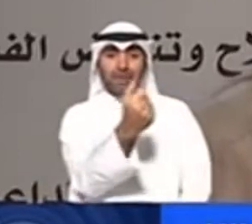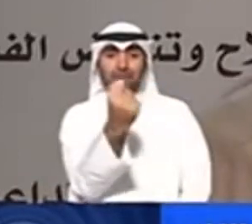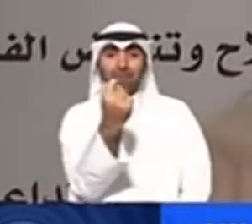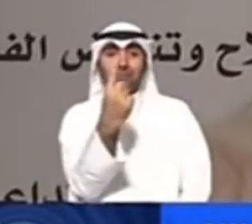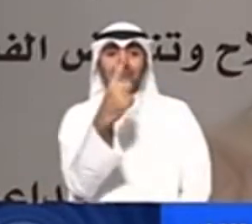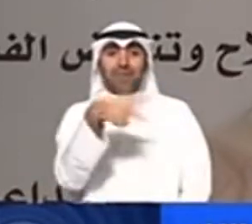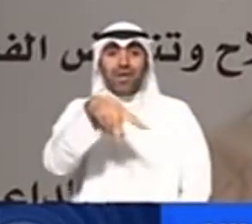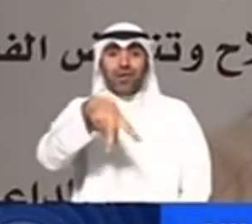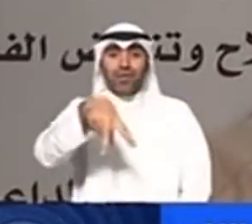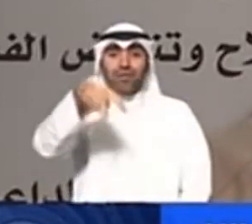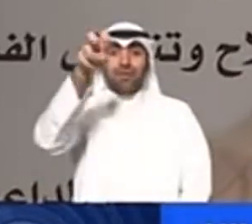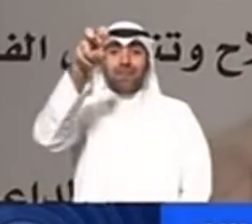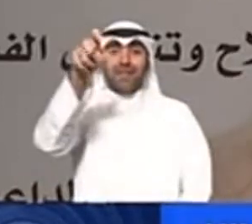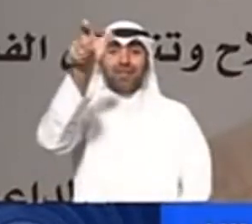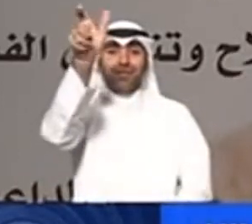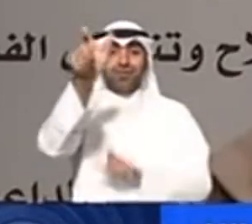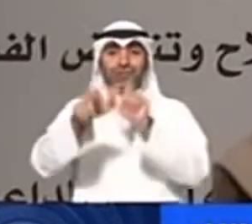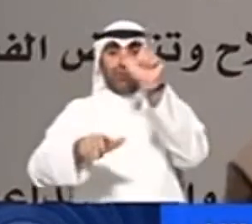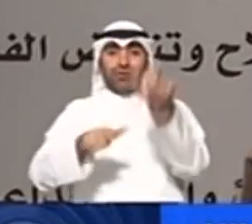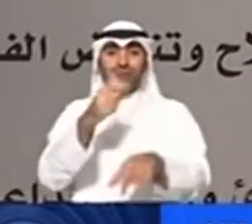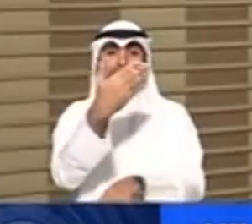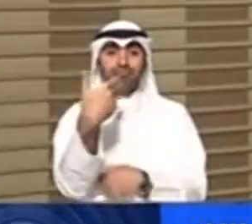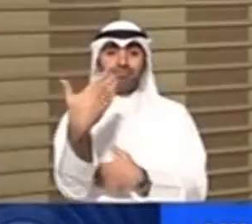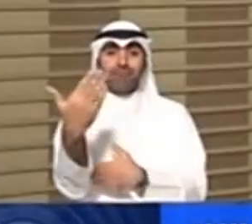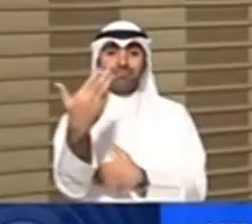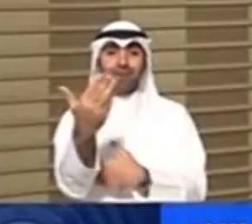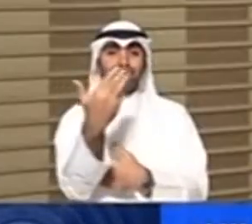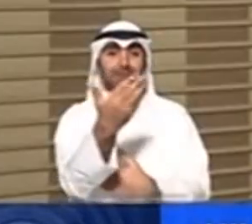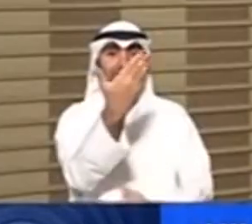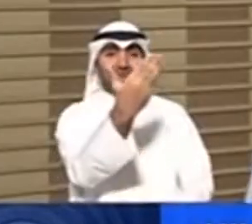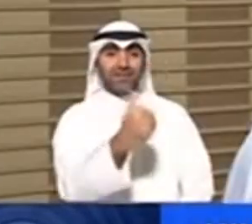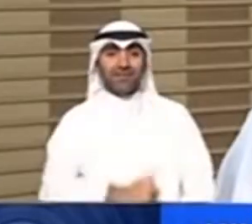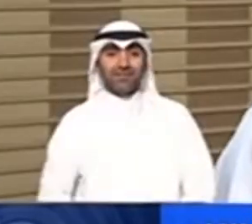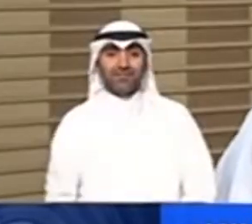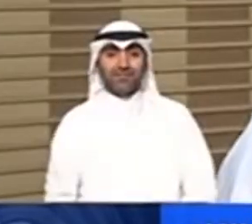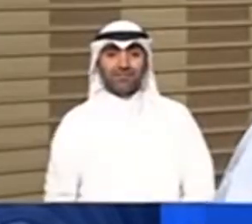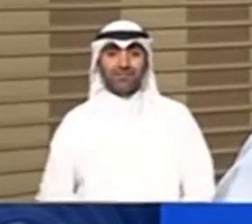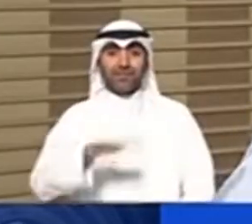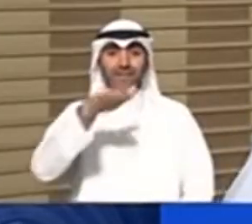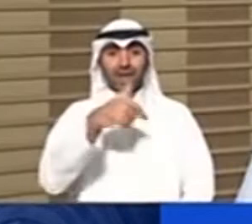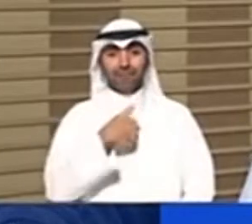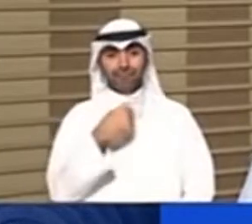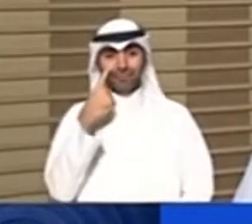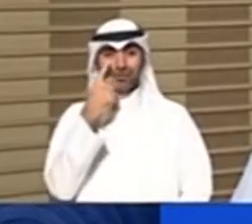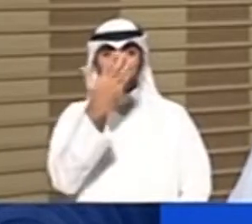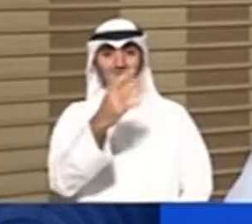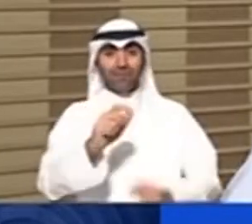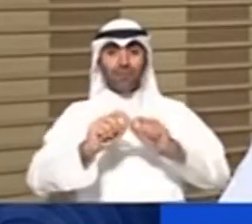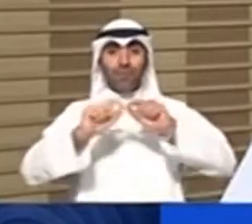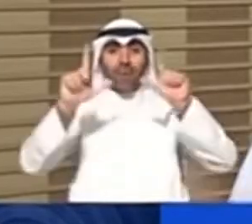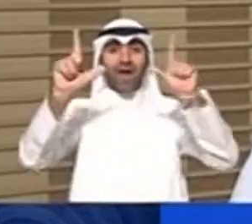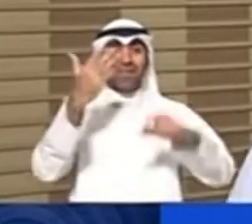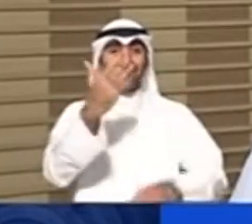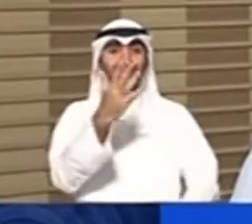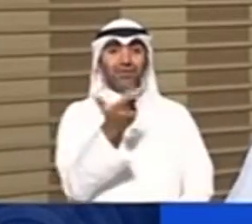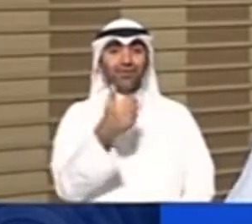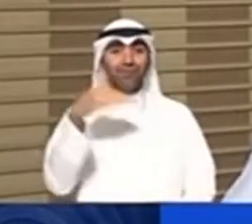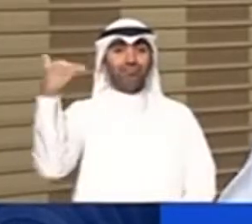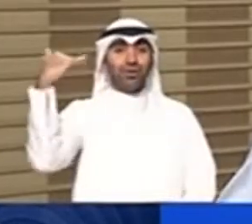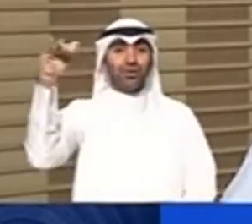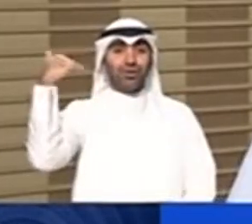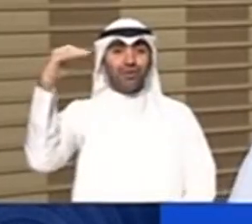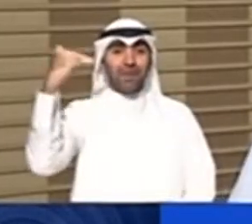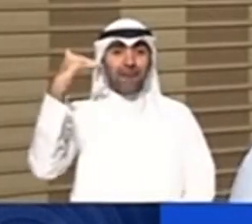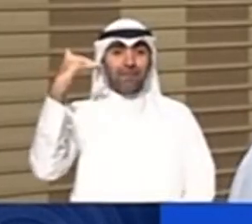سير العملية من المراقبين والمتطوعين. والشباب كذلك عندهم الطاقة لمتابعة سير